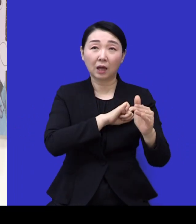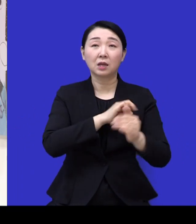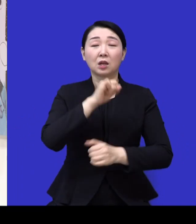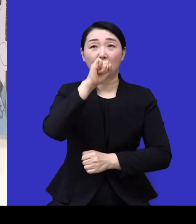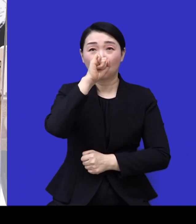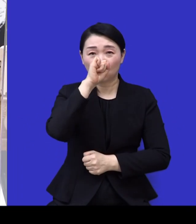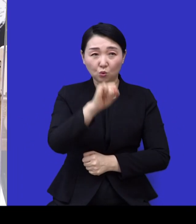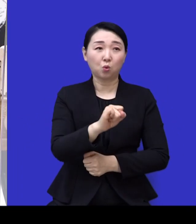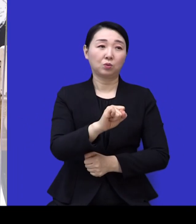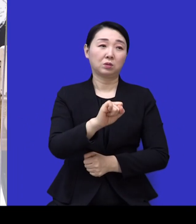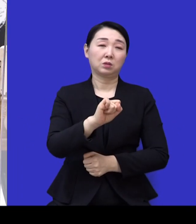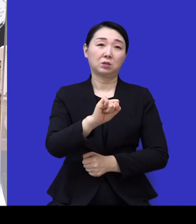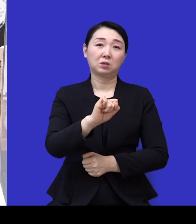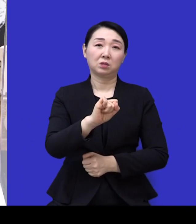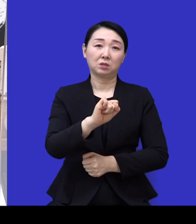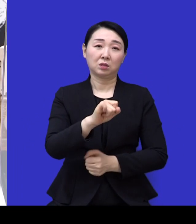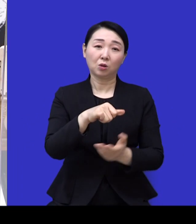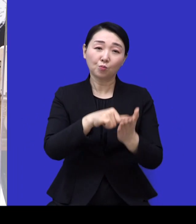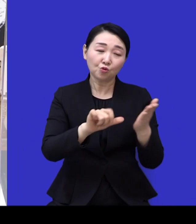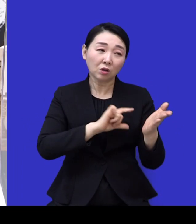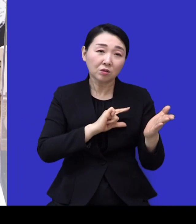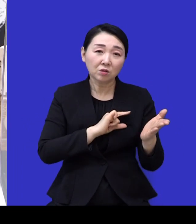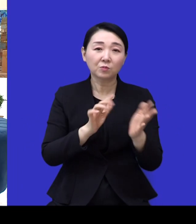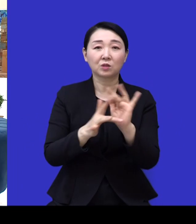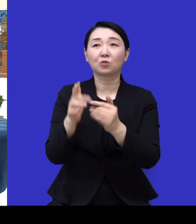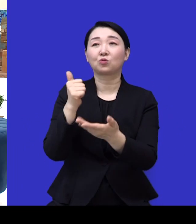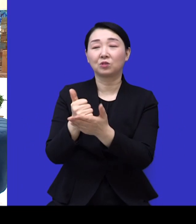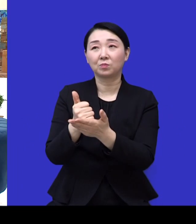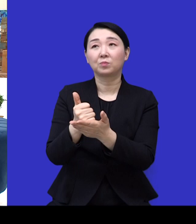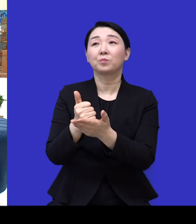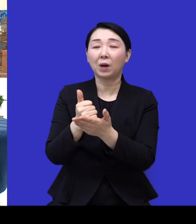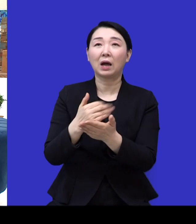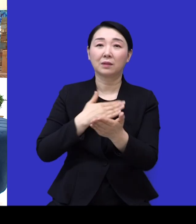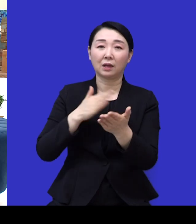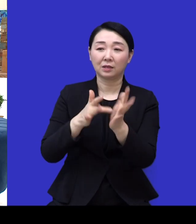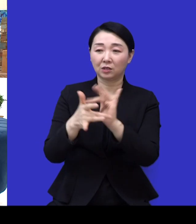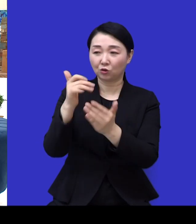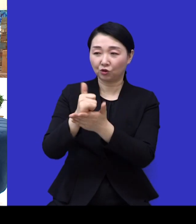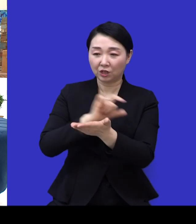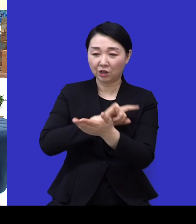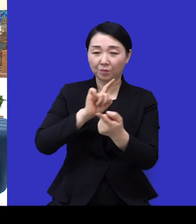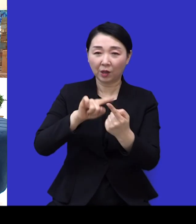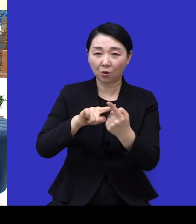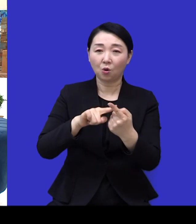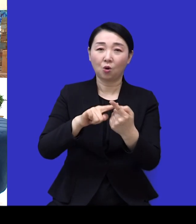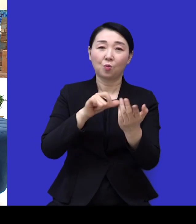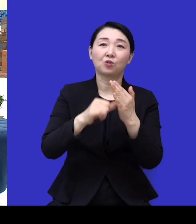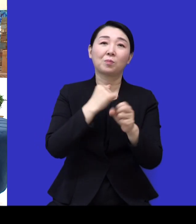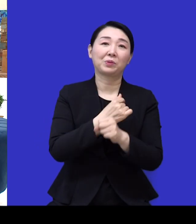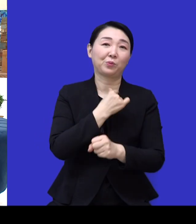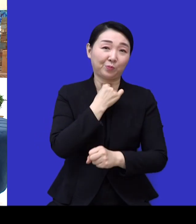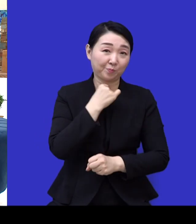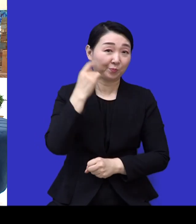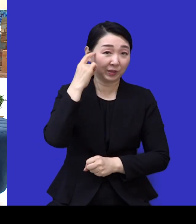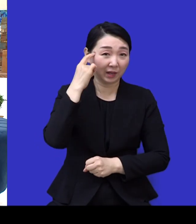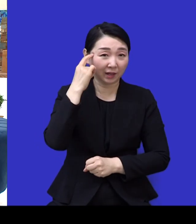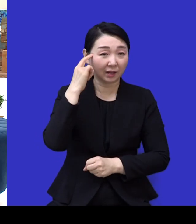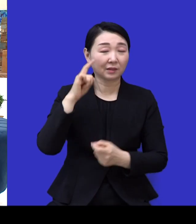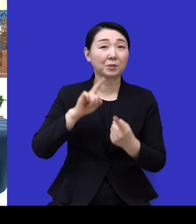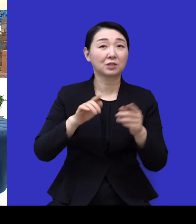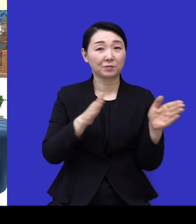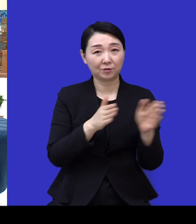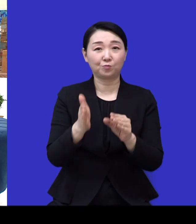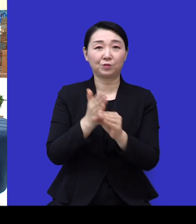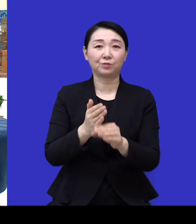브랜드는 예수님인데 네. 그 예수님으로 이런 브랜드를 좀 만들어 보자라는 예. 생각을 가지고 또 네. 이 일들도 같이